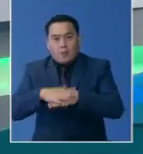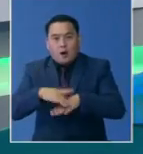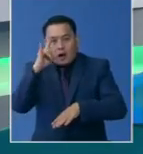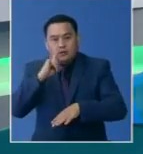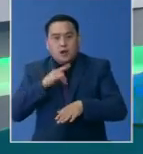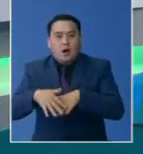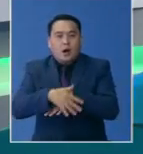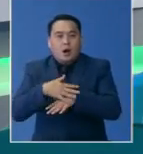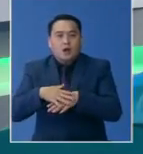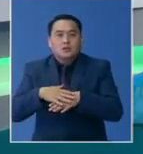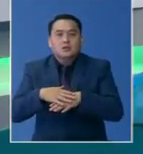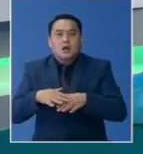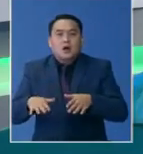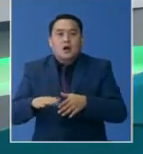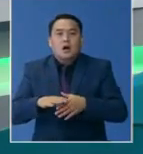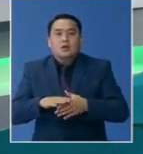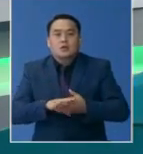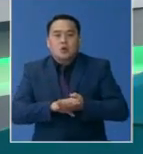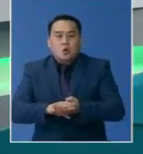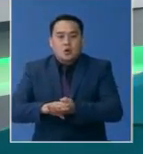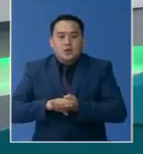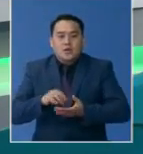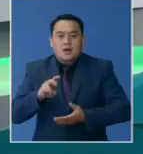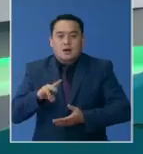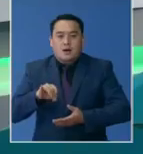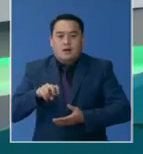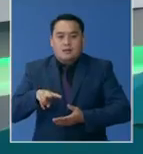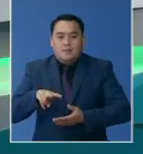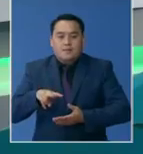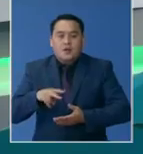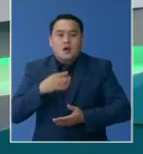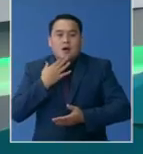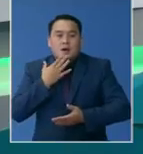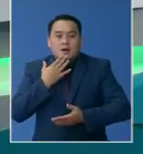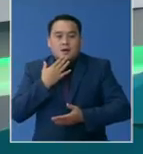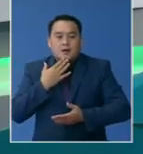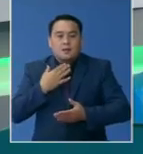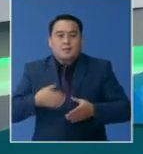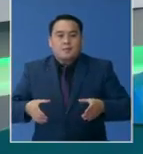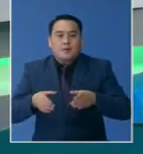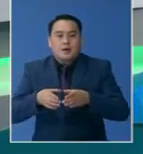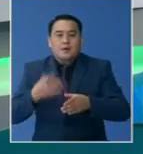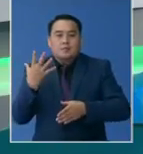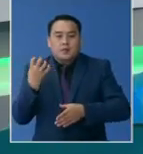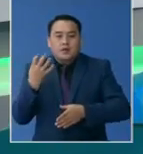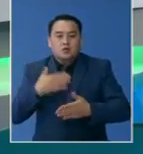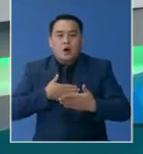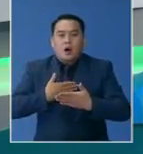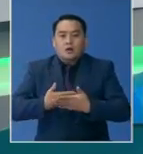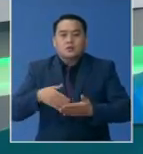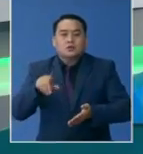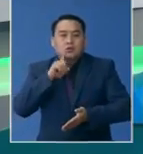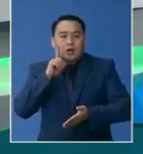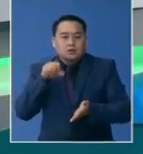Баталов, Қазақстан халқы ассамблеясы төрағасының орынбасары Ералы Тоғжанов, этномәдени бірлестік өкілдері мен 500-ге жуық белсенді жастар